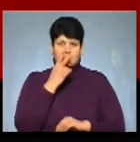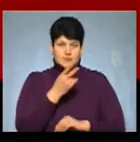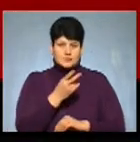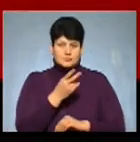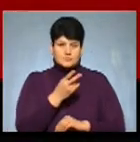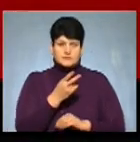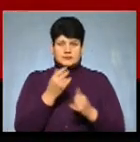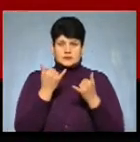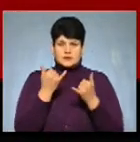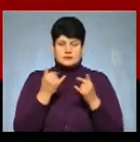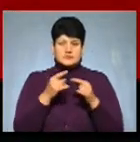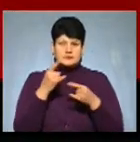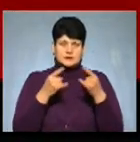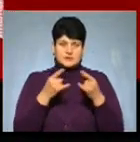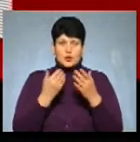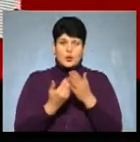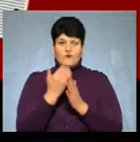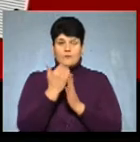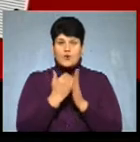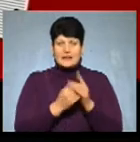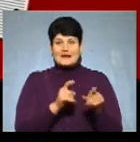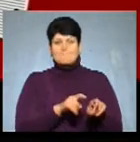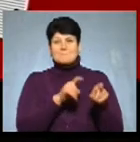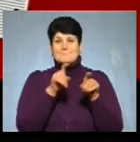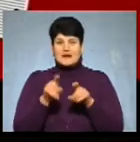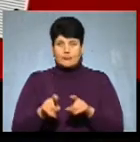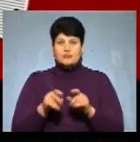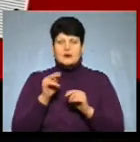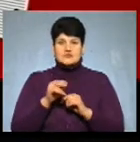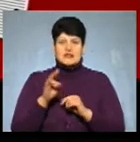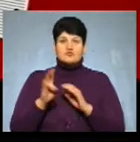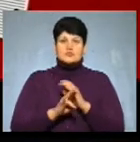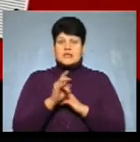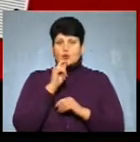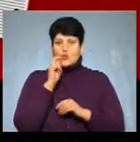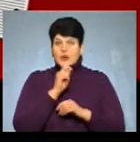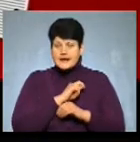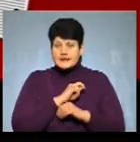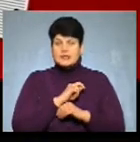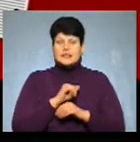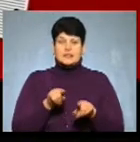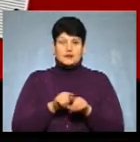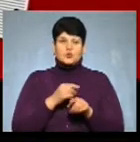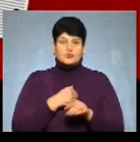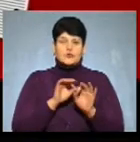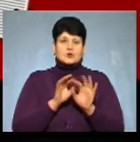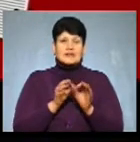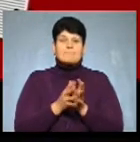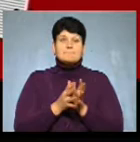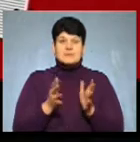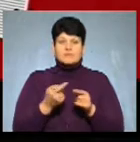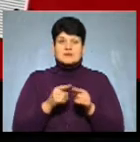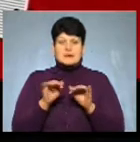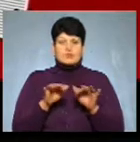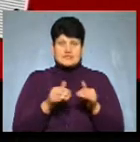Бачимо наразі на екрані новий порядок переходу до Православної церкви України. І також хочу, щоб ви розказали більше про